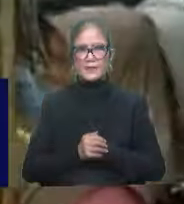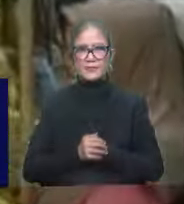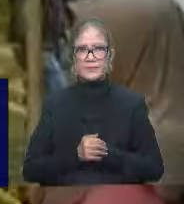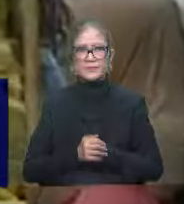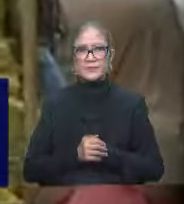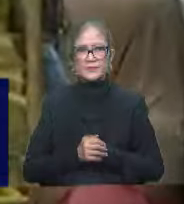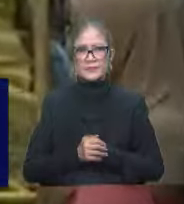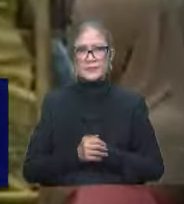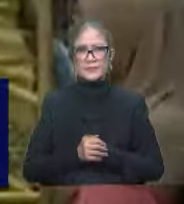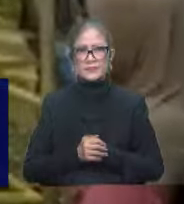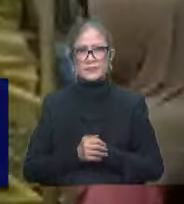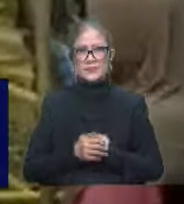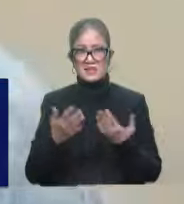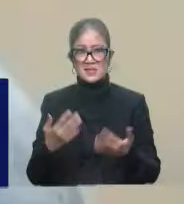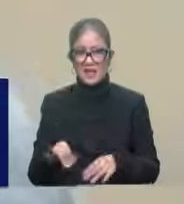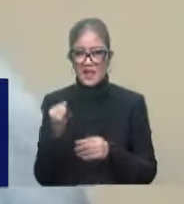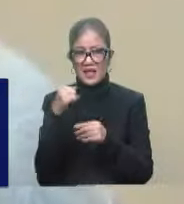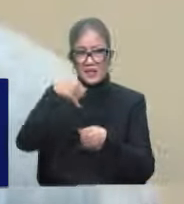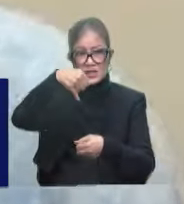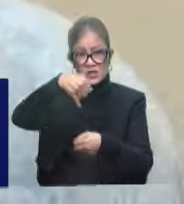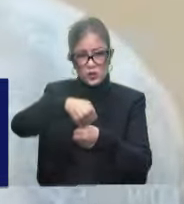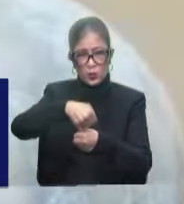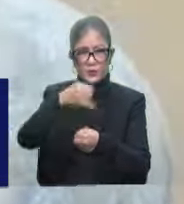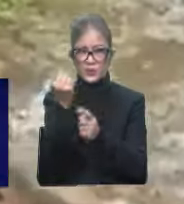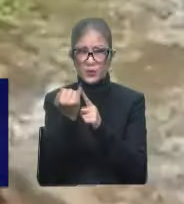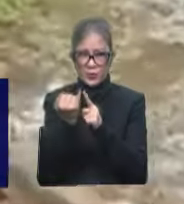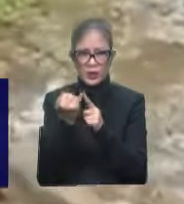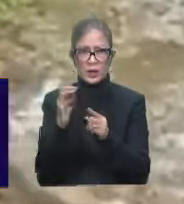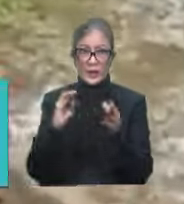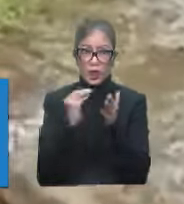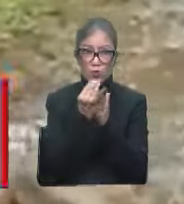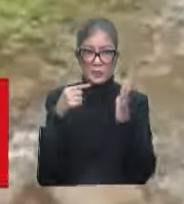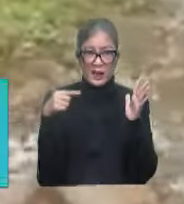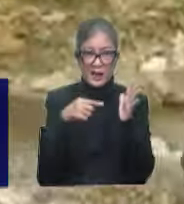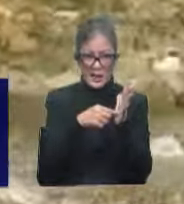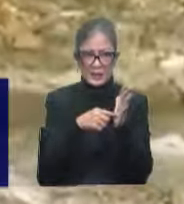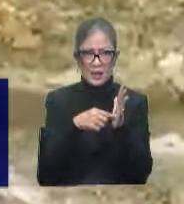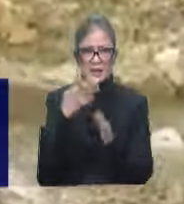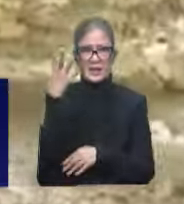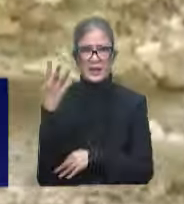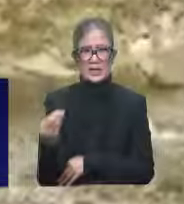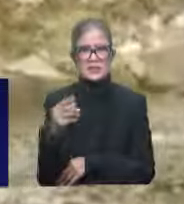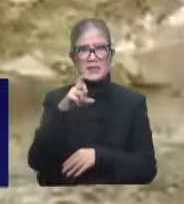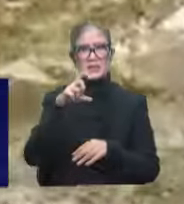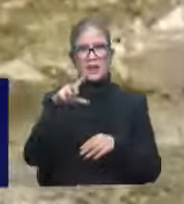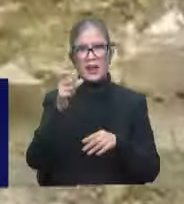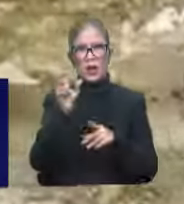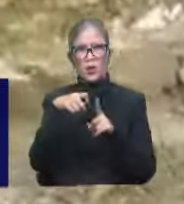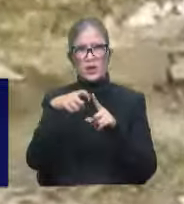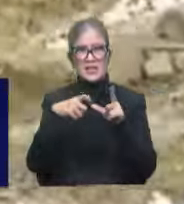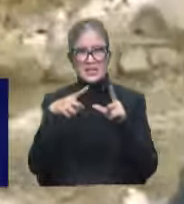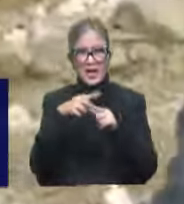memilih setelah menunjukkan jari yang sudah Dicelup ke tinta warga mengikuti Pilkada di TPS